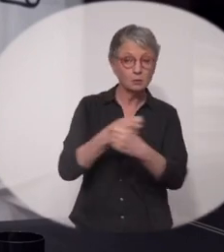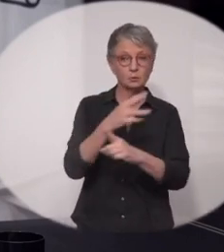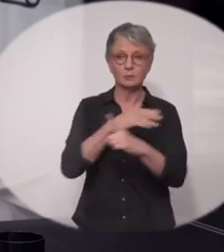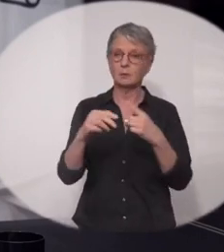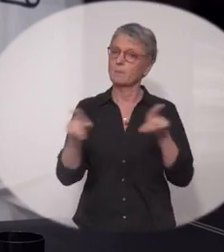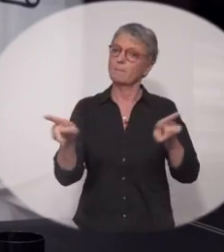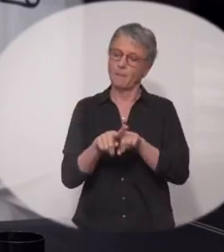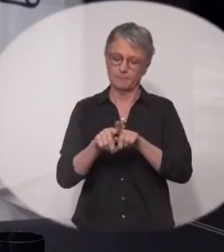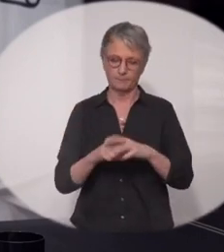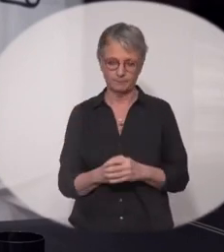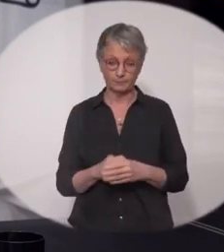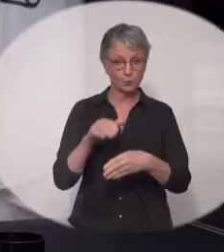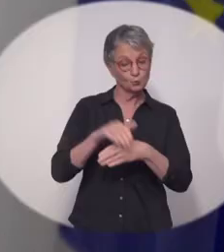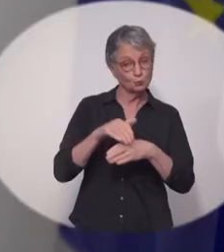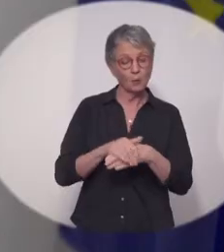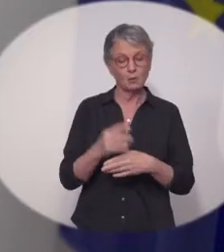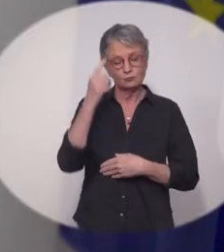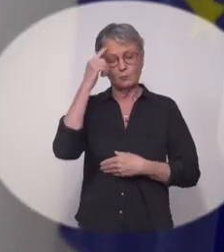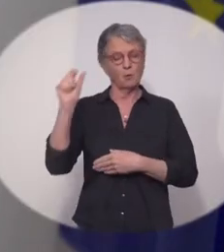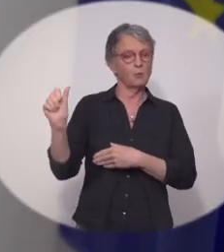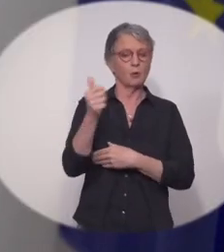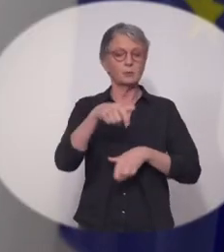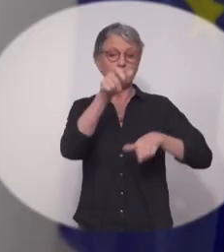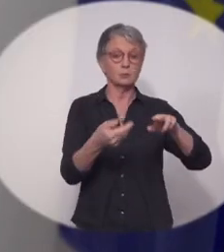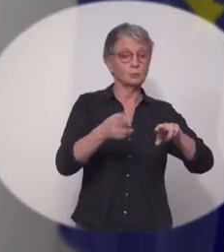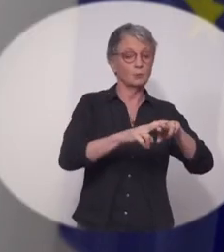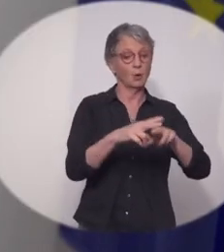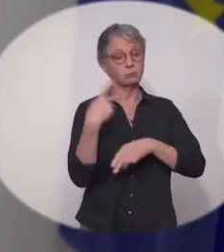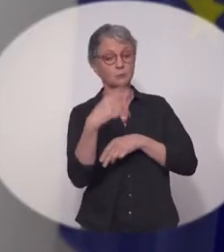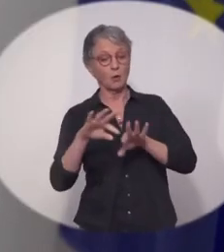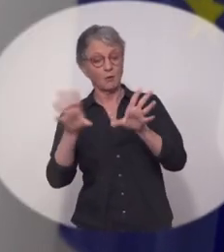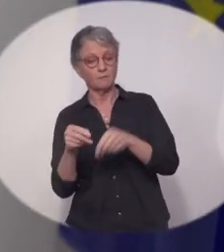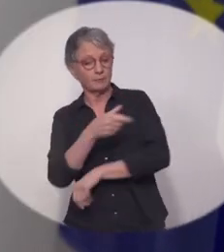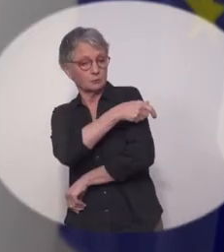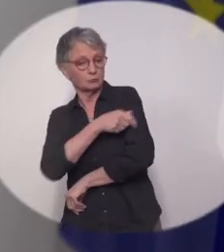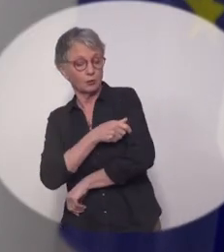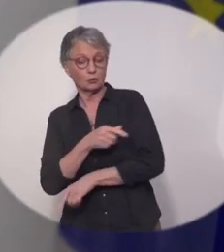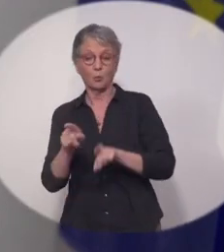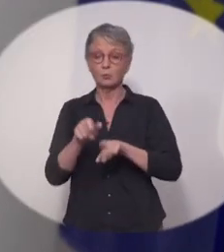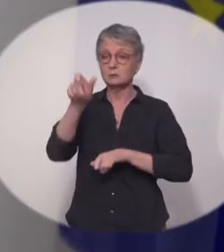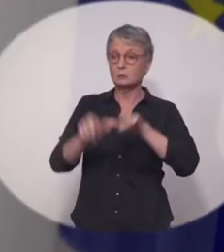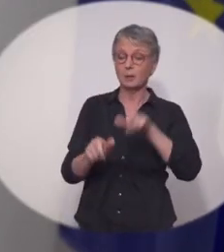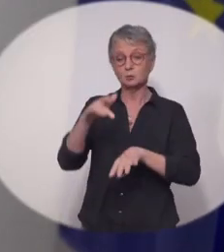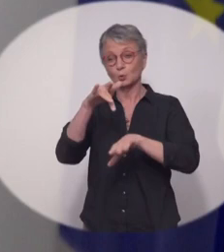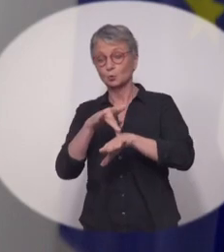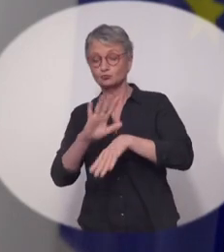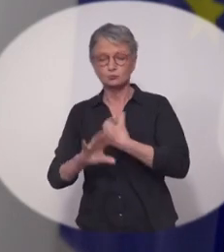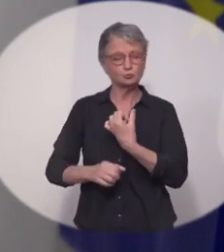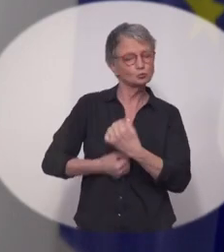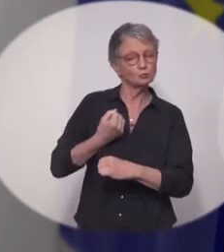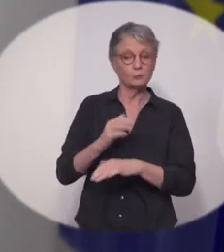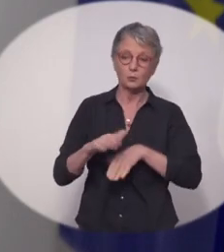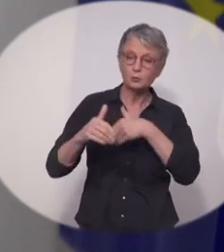social ce soir je pense d'abord aux disparus et à leurs familles endeuillées ainsi qu'à celles et ceux qui ont souffert